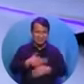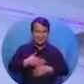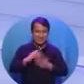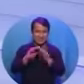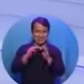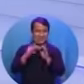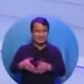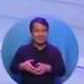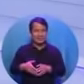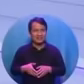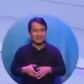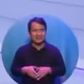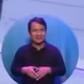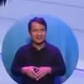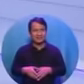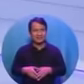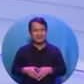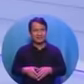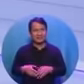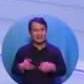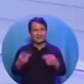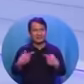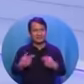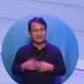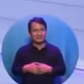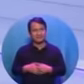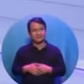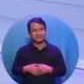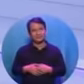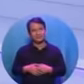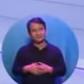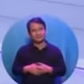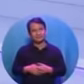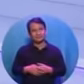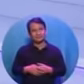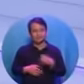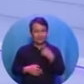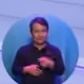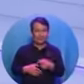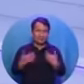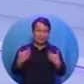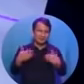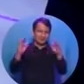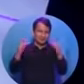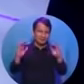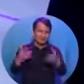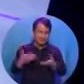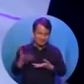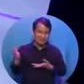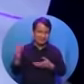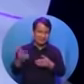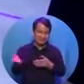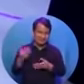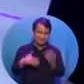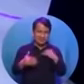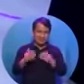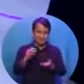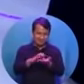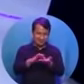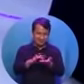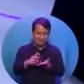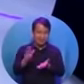netizen. Kailangan para medyo, sige, dahil lang agad. Medyo loosen up kami. Yeah. Ngayon, pasok agad. Dahil,